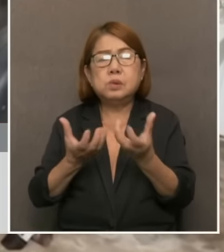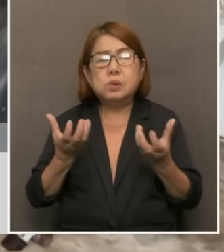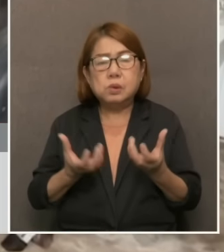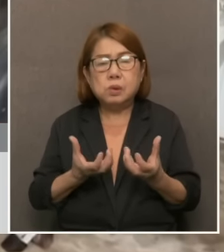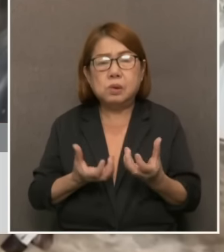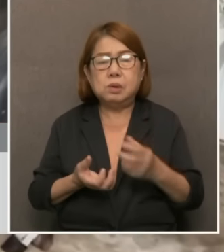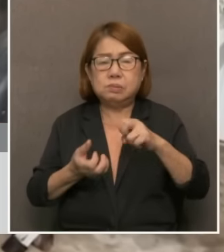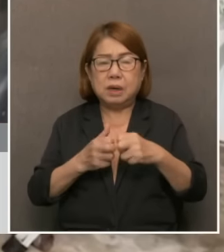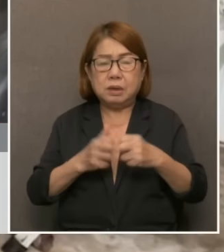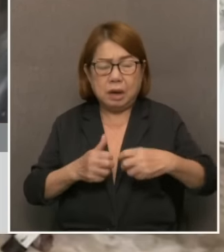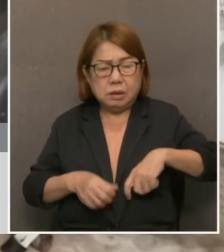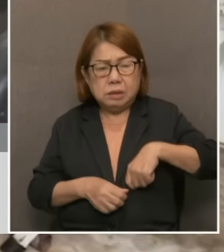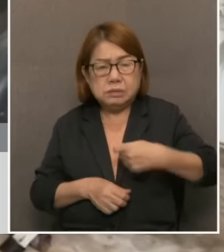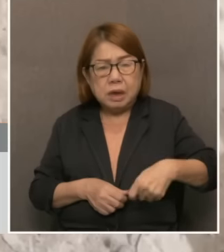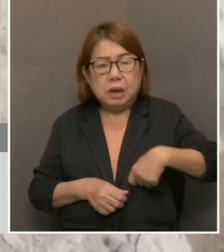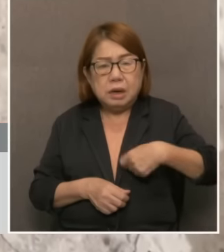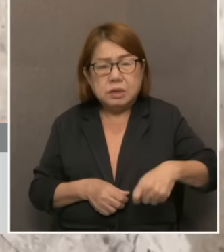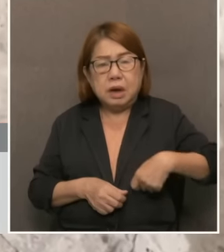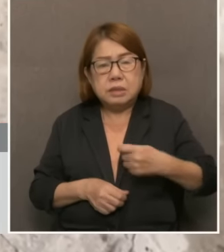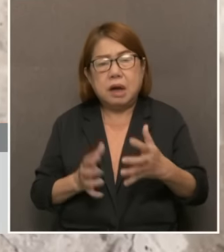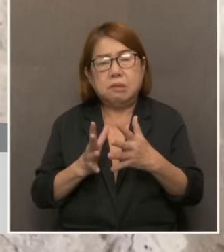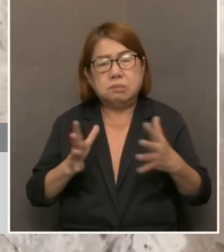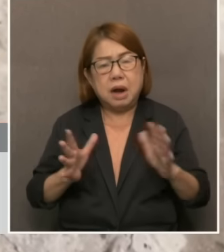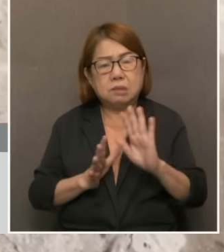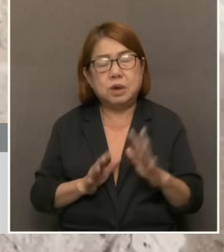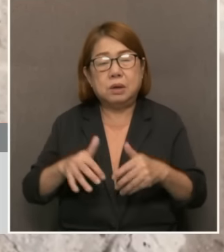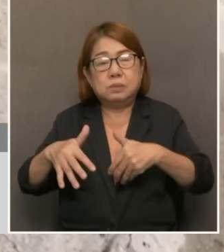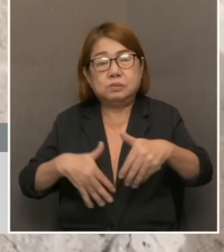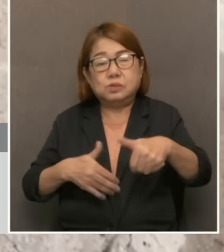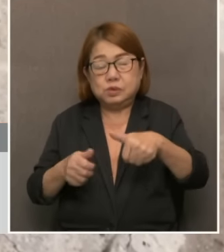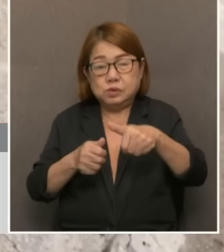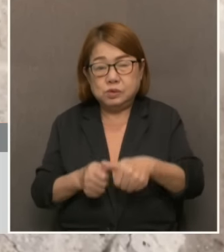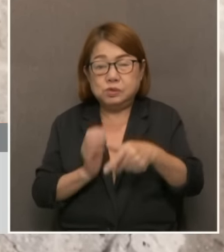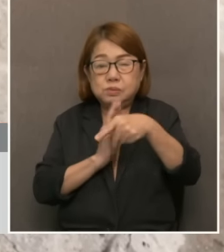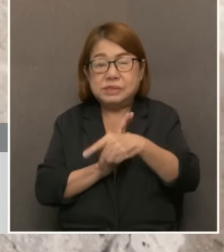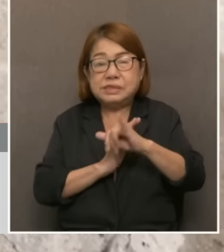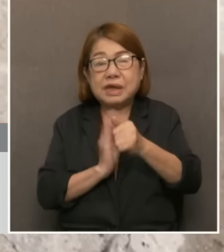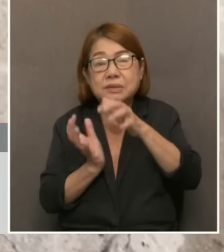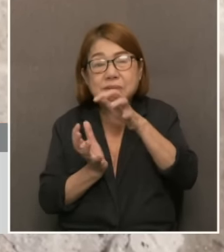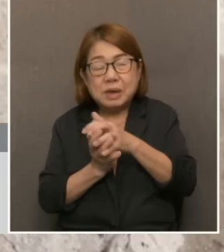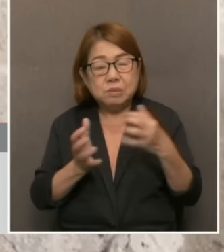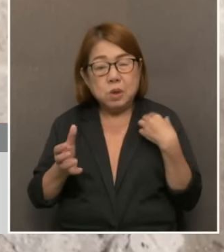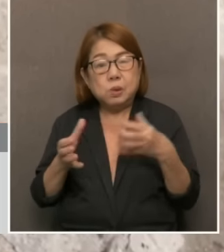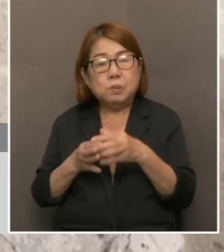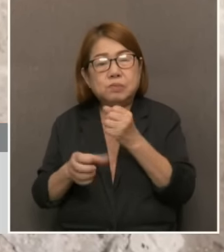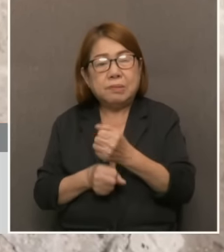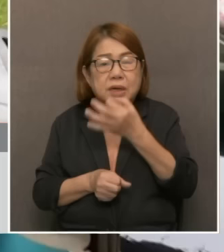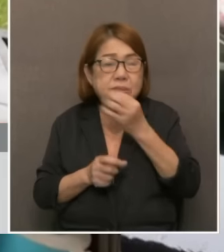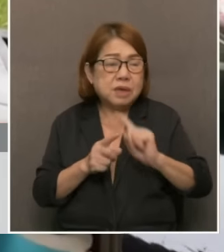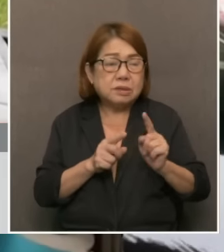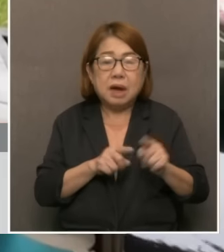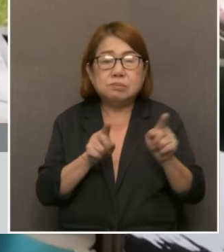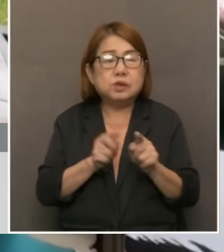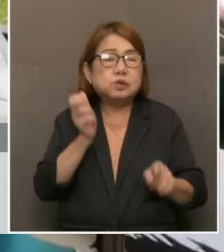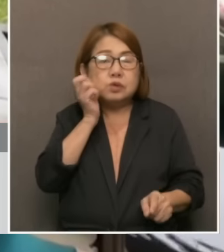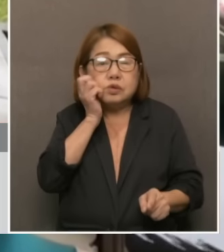ค่าใช้จ่ายต่างๆภายในครอบครัวค่ะชาวพิจิตรหลากหลายกลุ่มอาชีพเลยนะคะวันนี้หยิบเอาสมาร์ทโฟนของตัวเองมาโหล